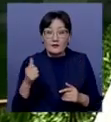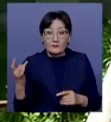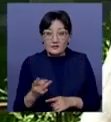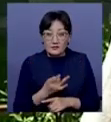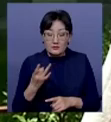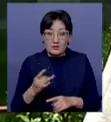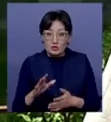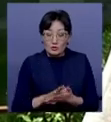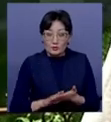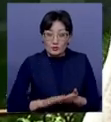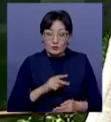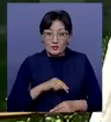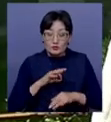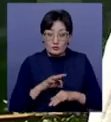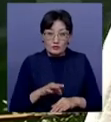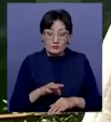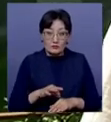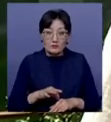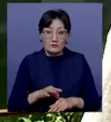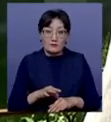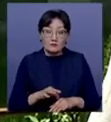рет дезинфекция жасайды.